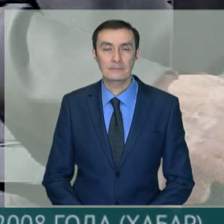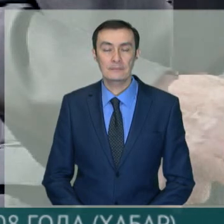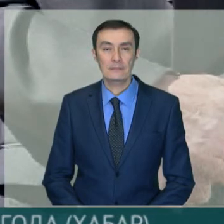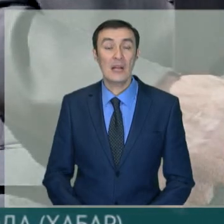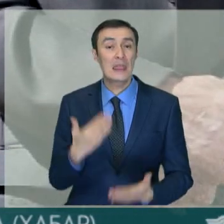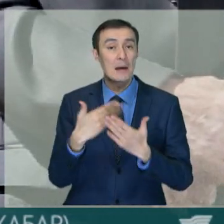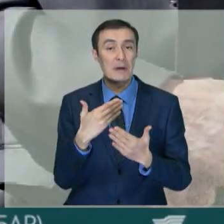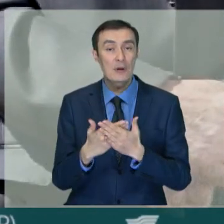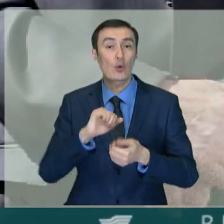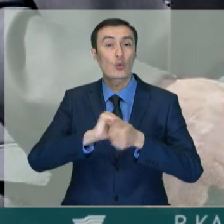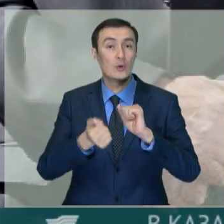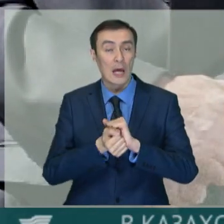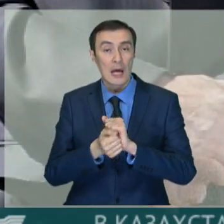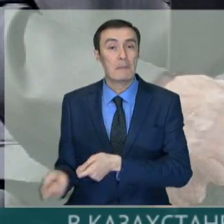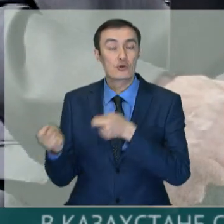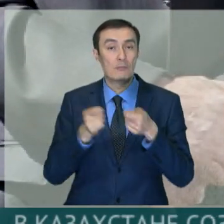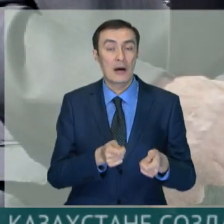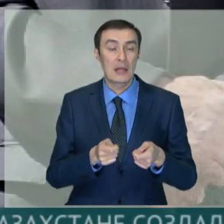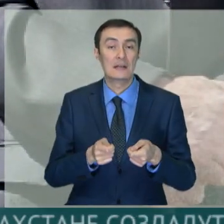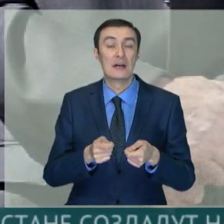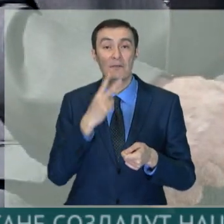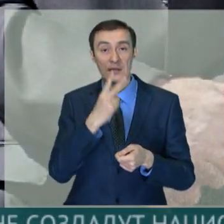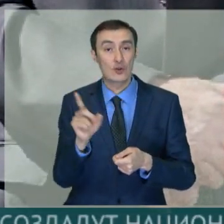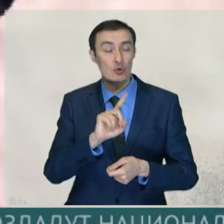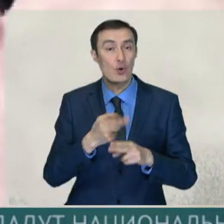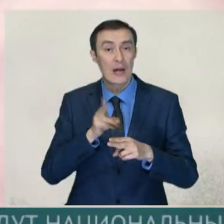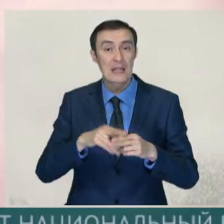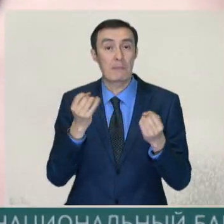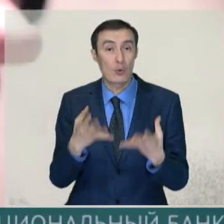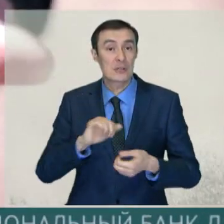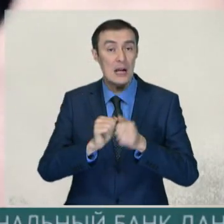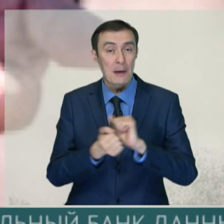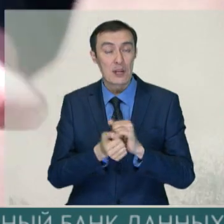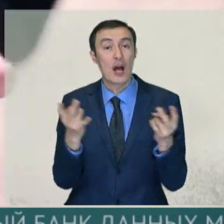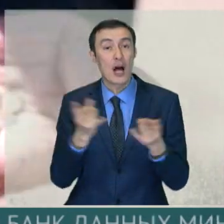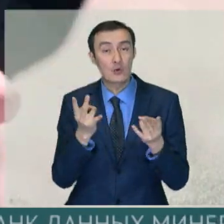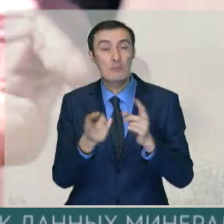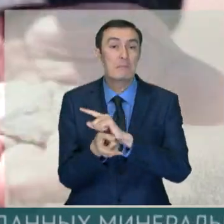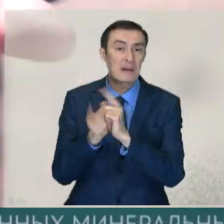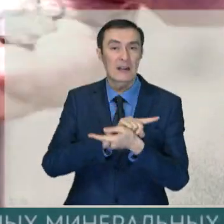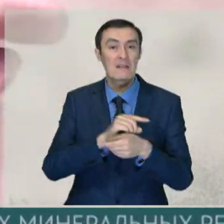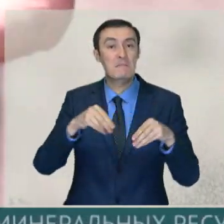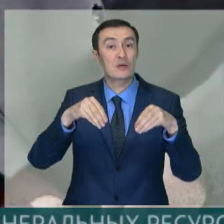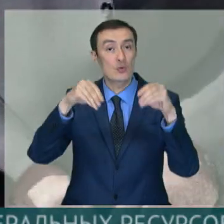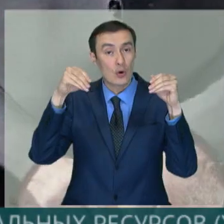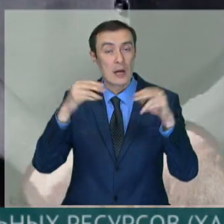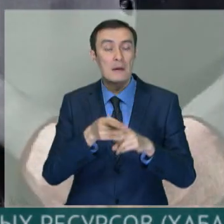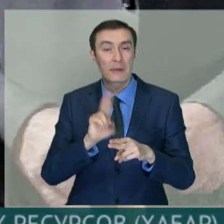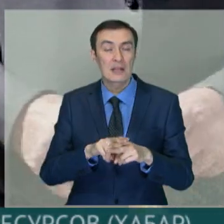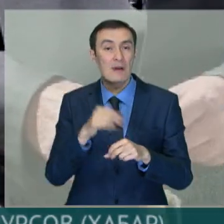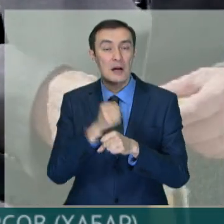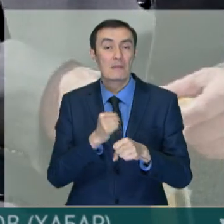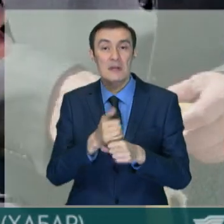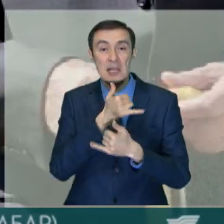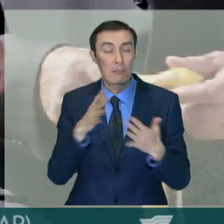Вот, например, руда. Она поступала из Каунрада. Вы видите, что это камень. А нужно, чтобы он превратился в песок. Приспособлений тогда не